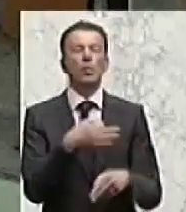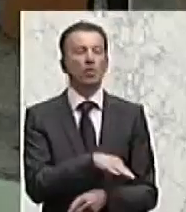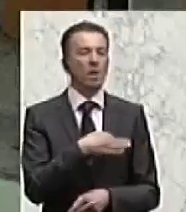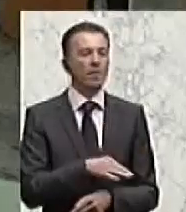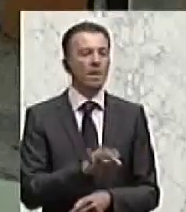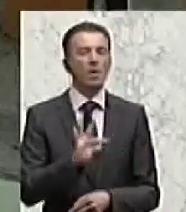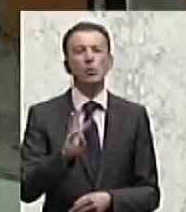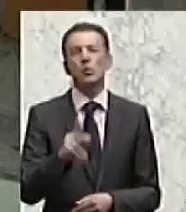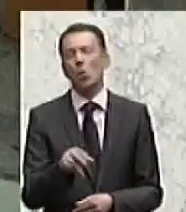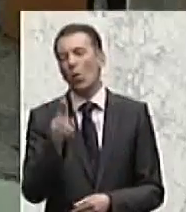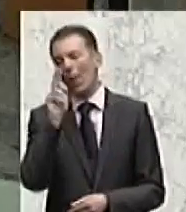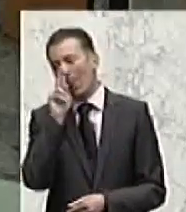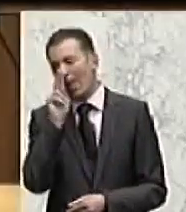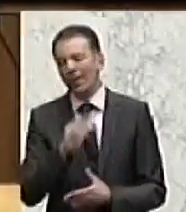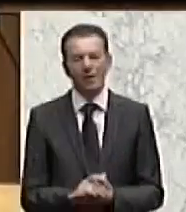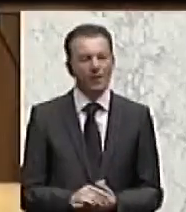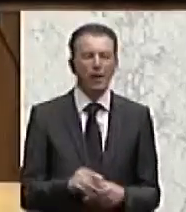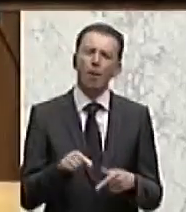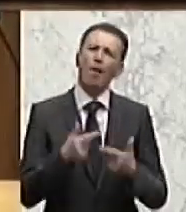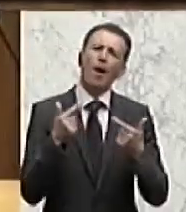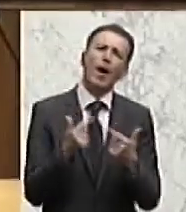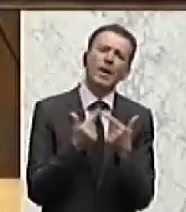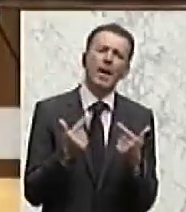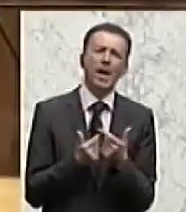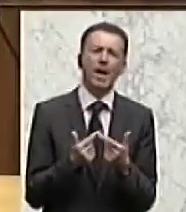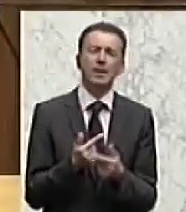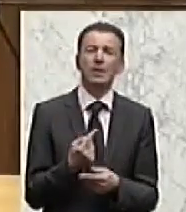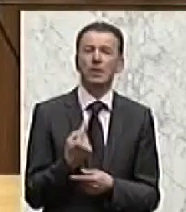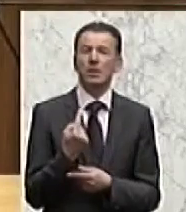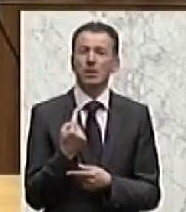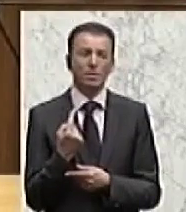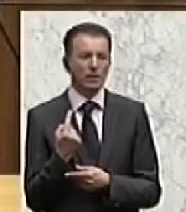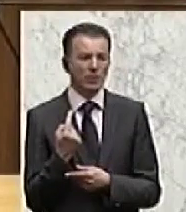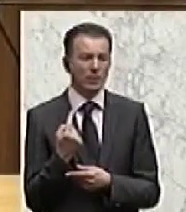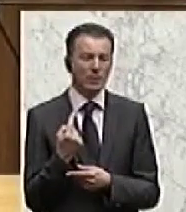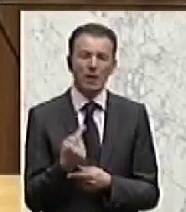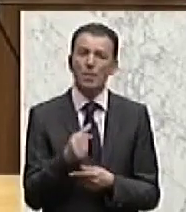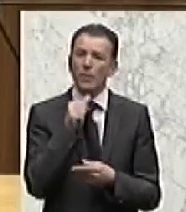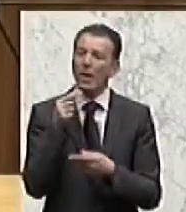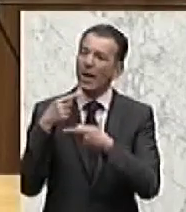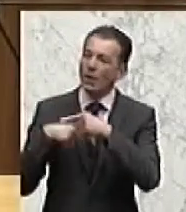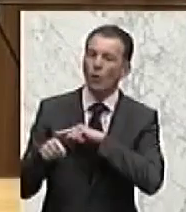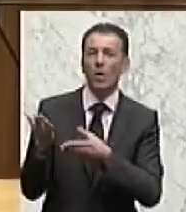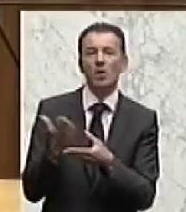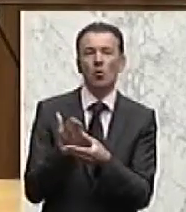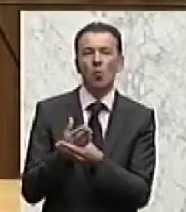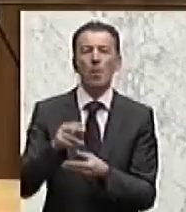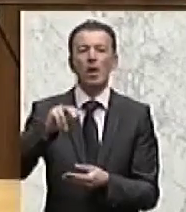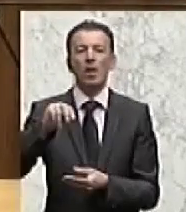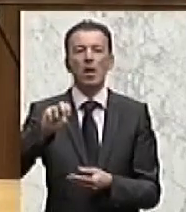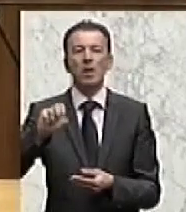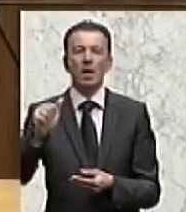Es ist nett, wenn Sie uns hier erklären, dass Sie keinen Zugang zu Dokumenten der NSA hätten und deswegen auch dem Hohen Haus